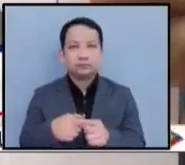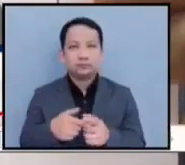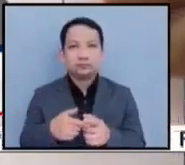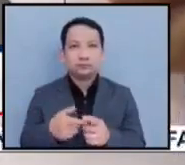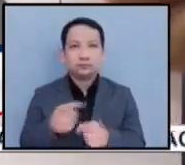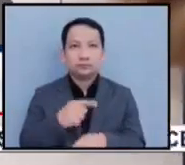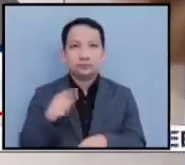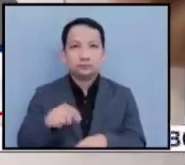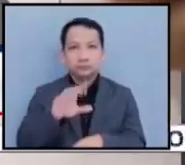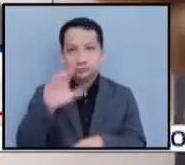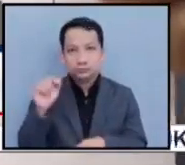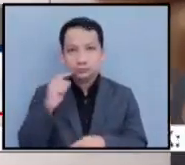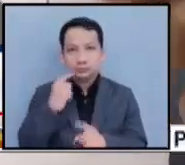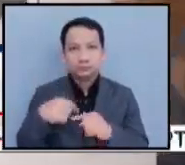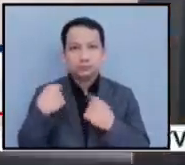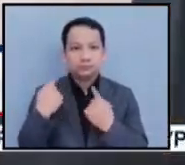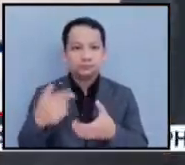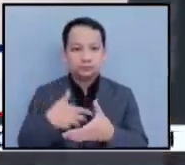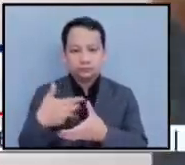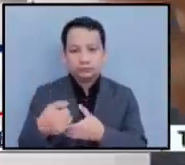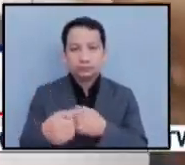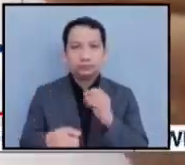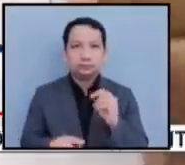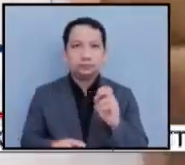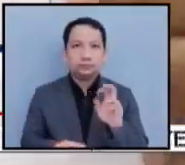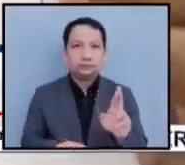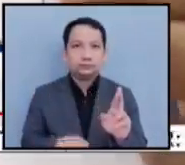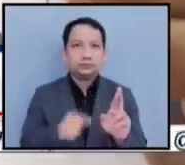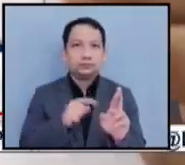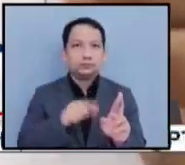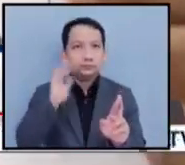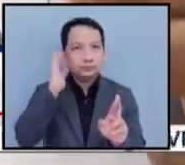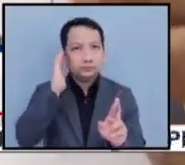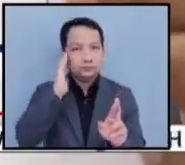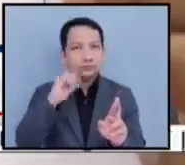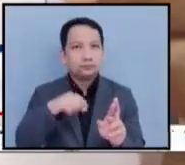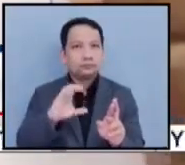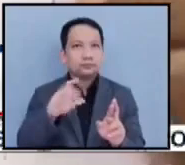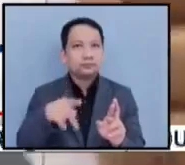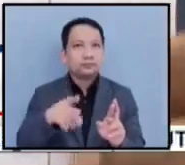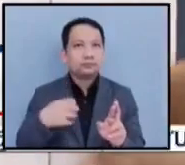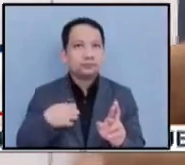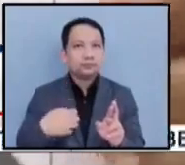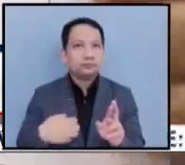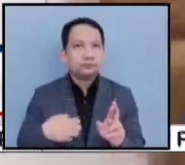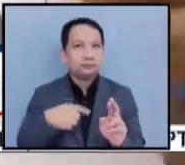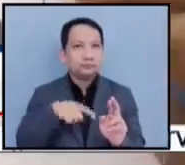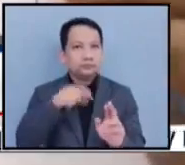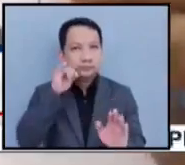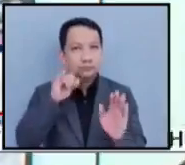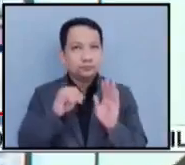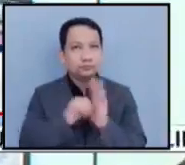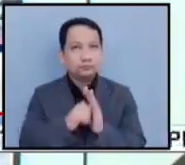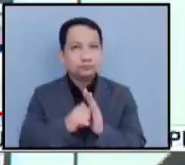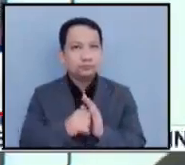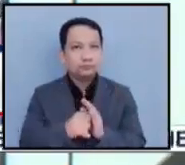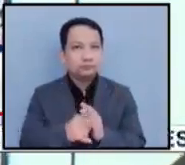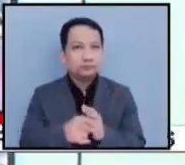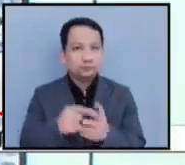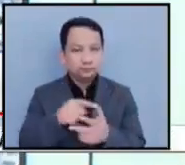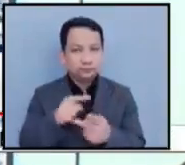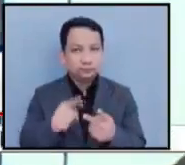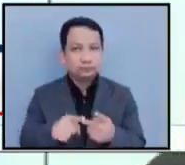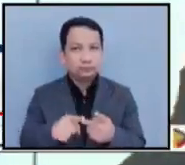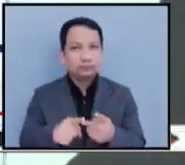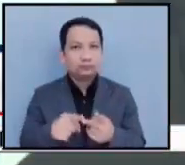ay nasa labas ng Metro Manila. Tukoy na rin ng Quezon City Police District ang pagkakakilanlaan ng tatlo pang suspect, ngunit patuloy